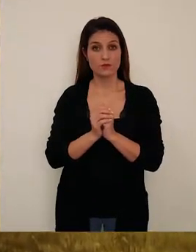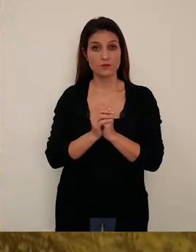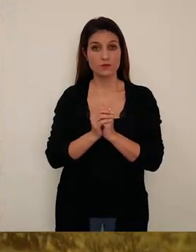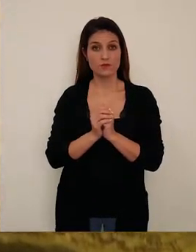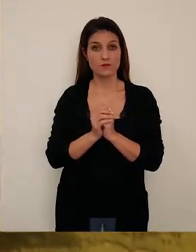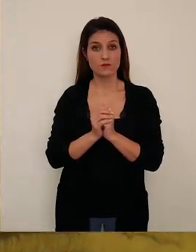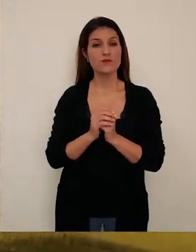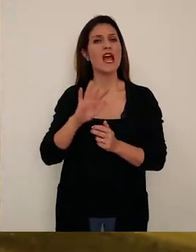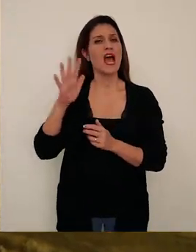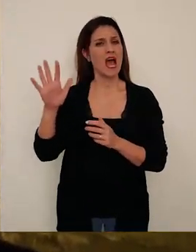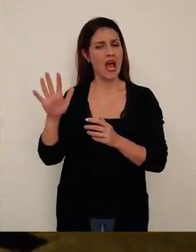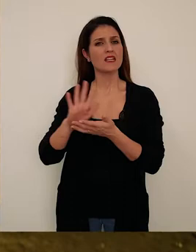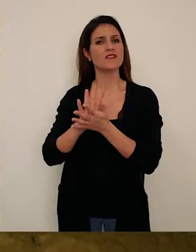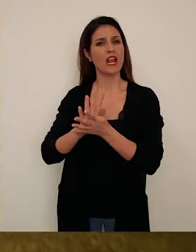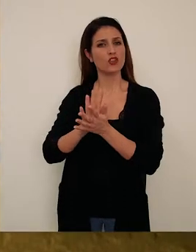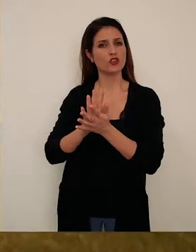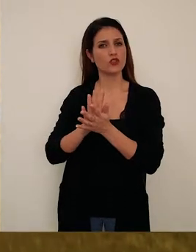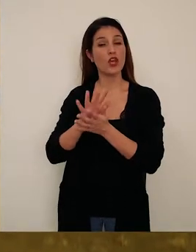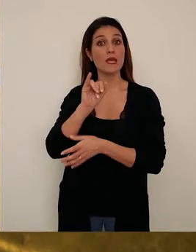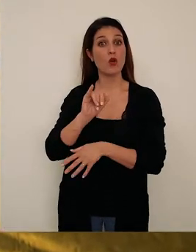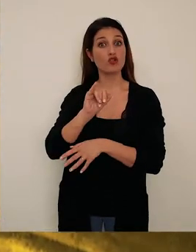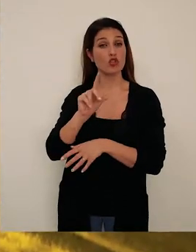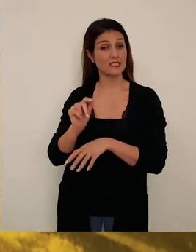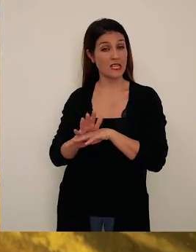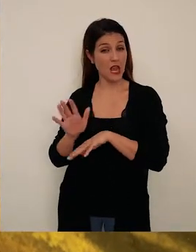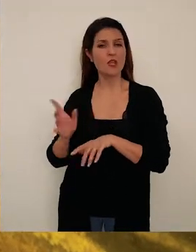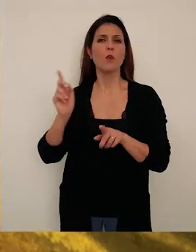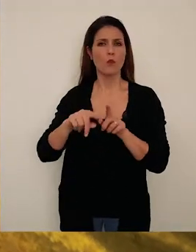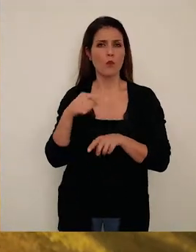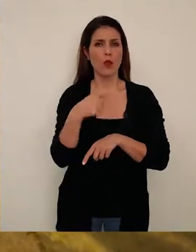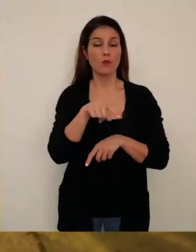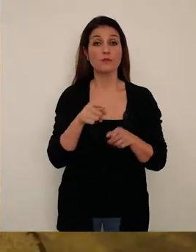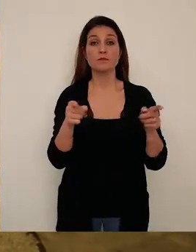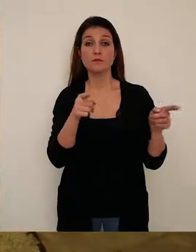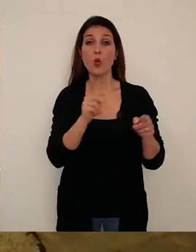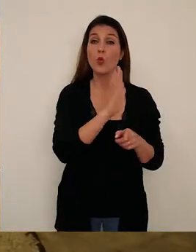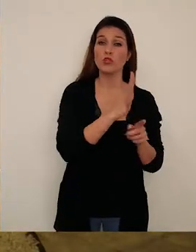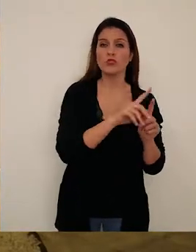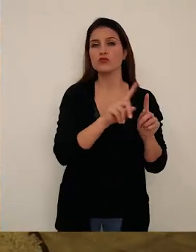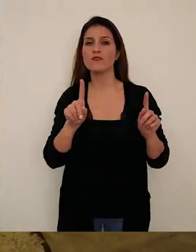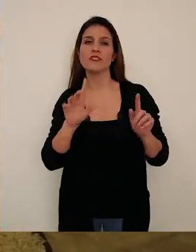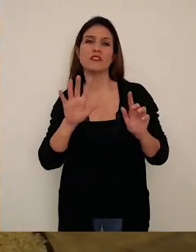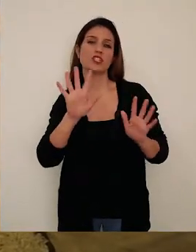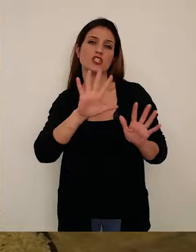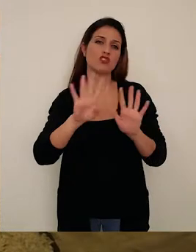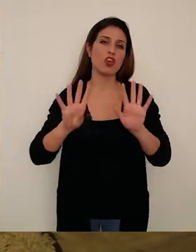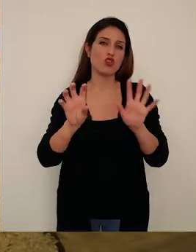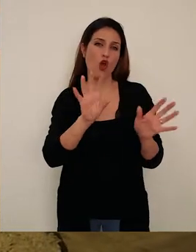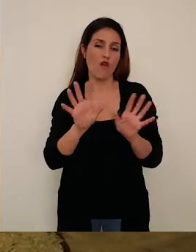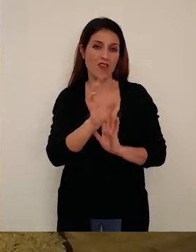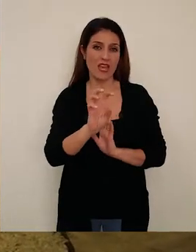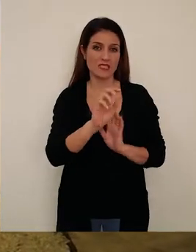Come per molti altri frantoi ipogei del Salento, anch'esso fu realizzato tra il XV e il XIX secolo.